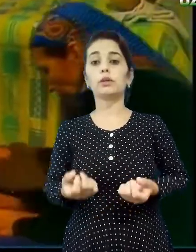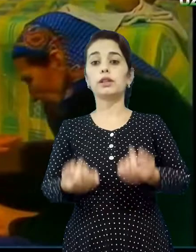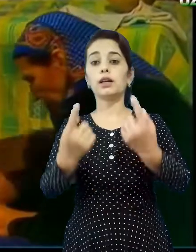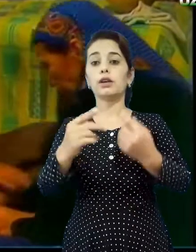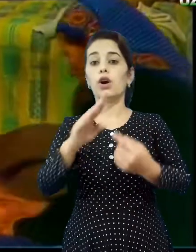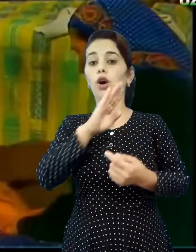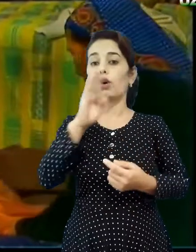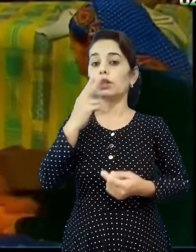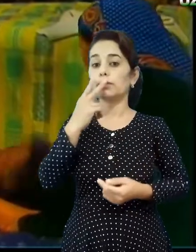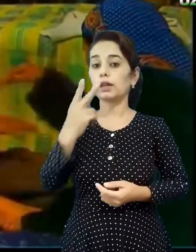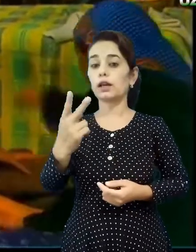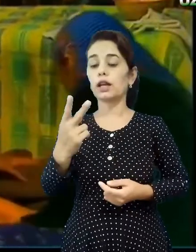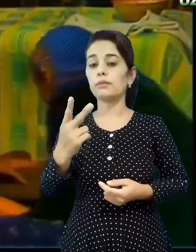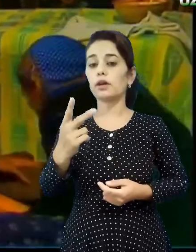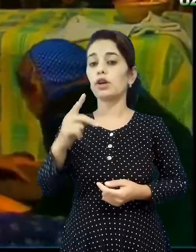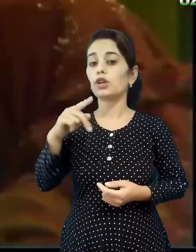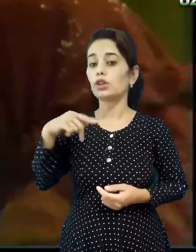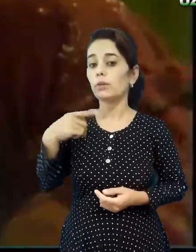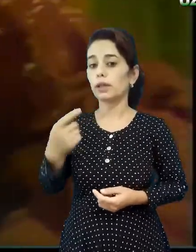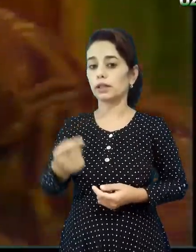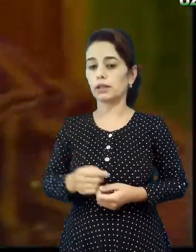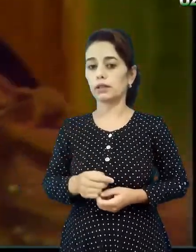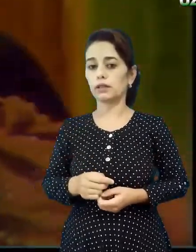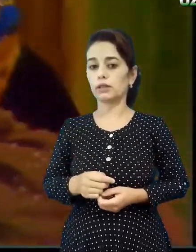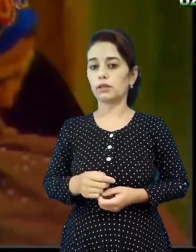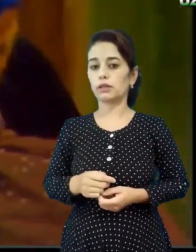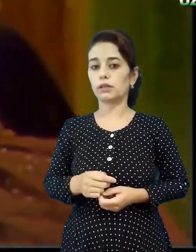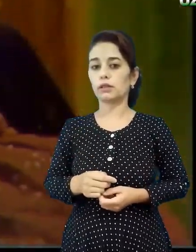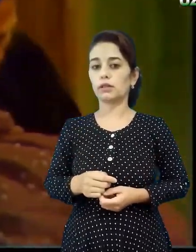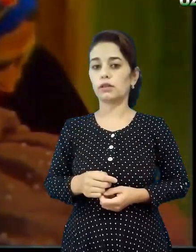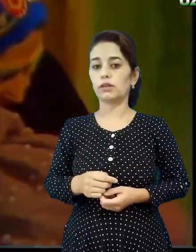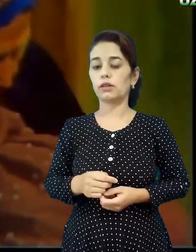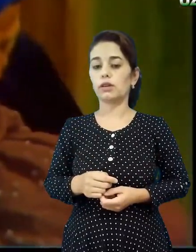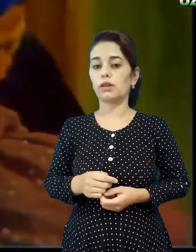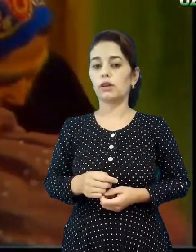Keyin birdan onamga qarab xitob qildi.